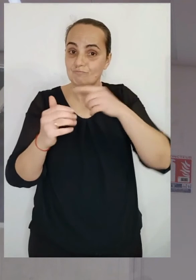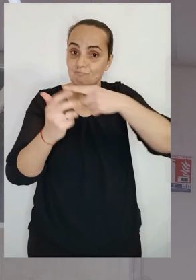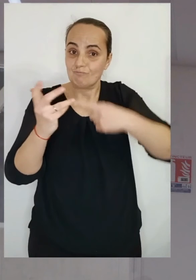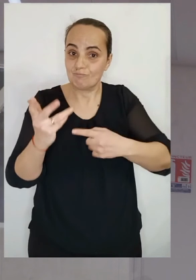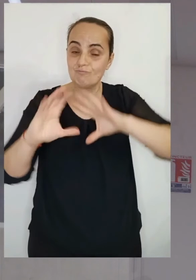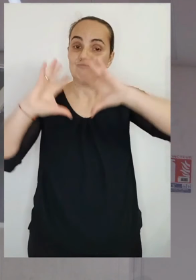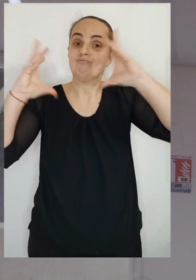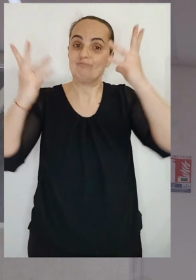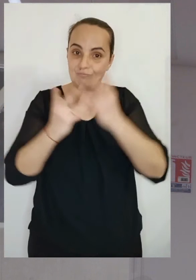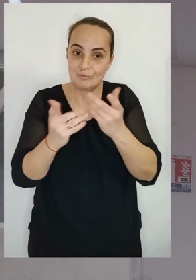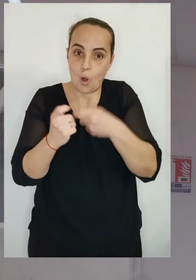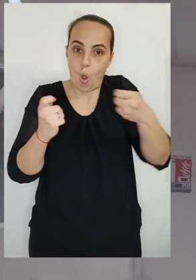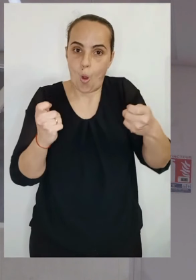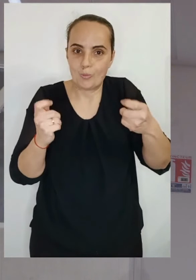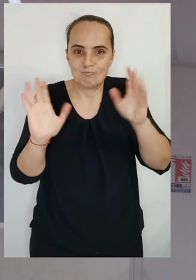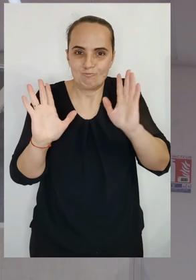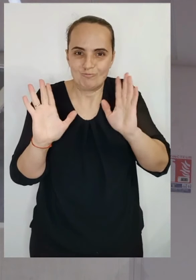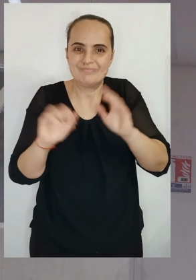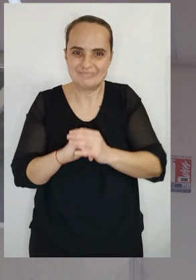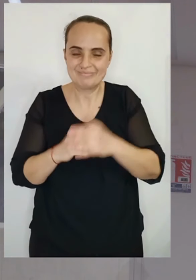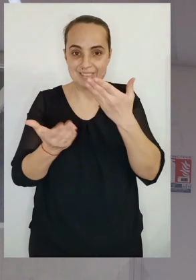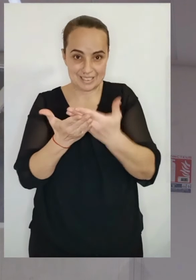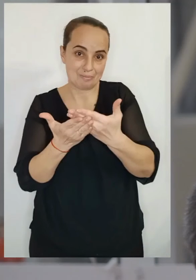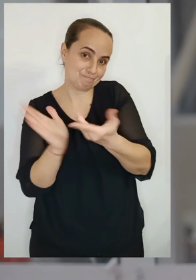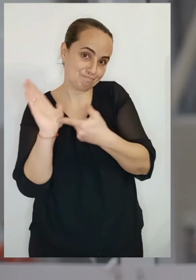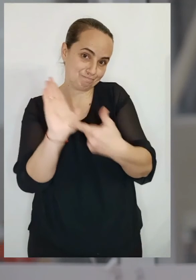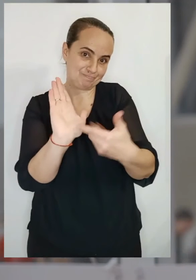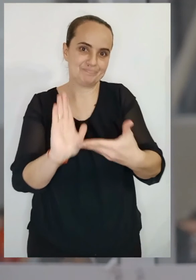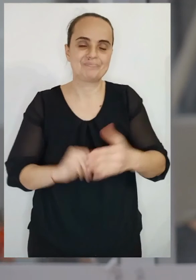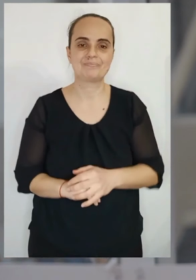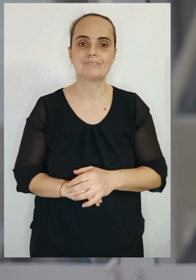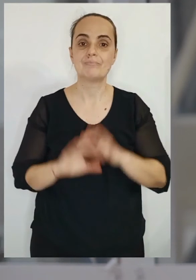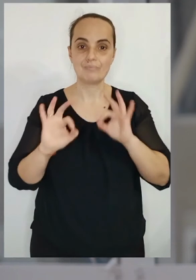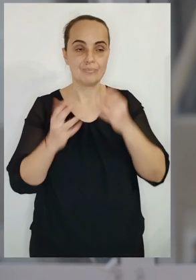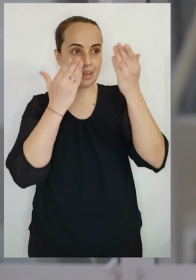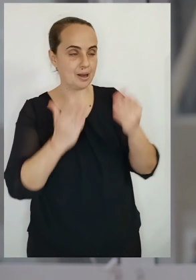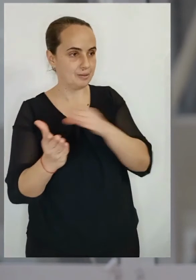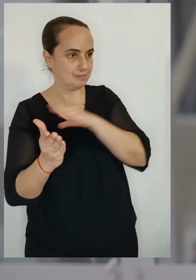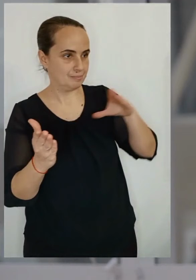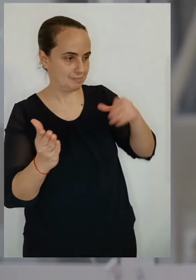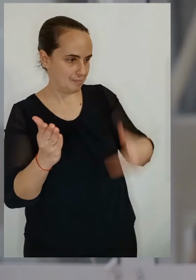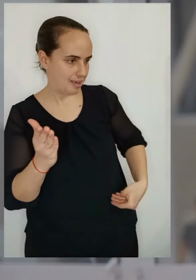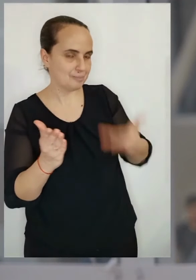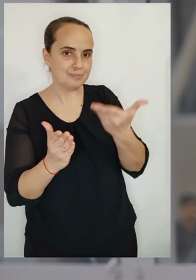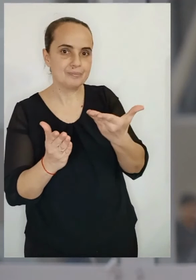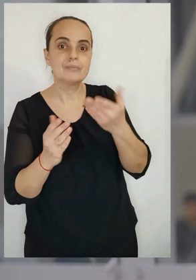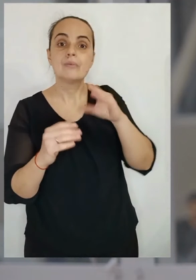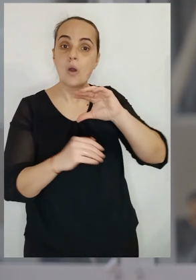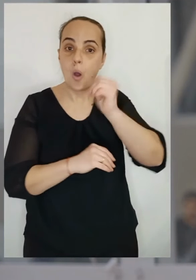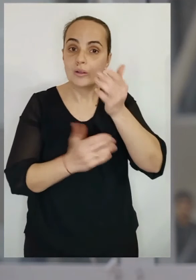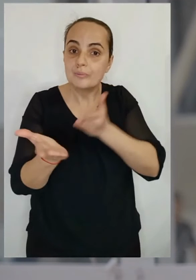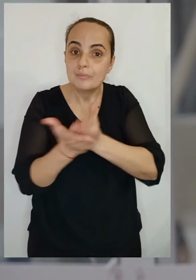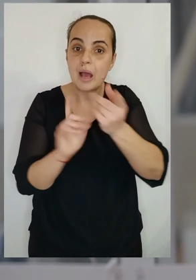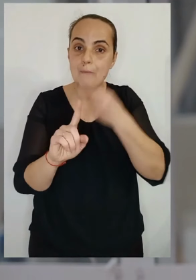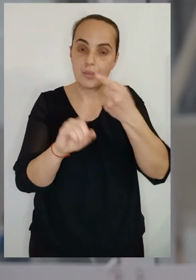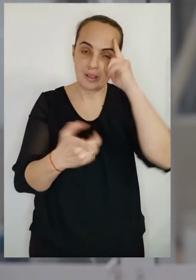petit peu le tour et de ne pas être trop longue, mais voilà, ça ressemble à ça. Alors Cécile, un des axes importants aussi,